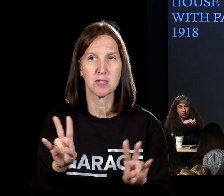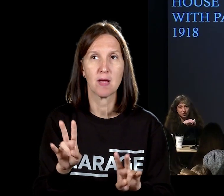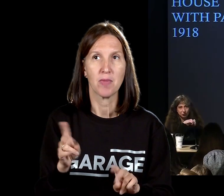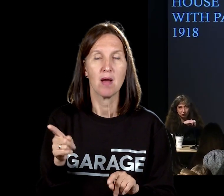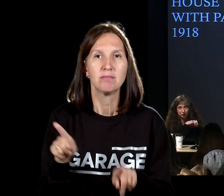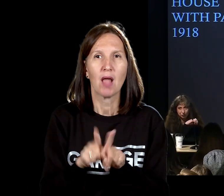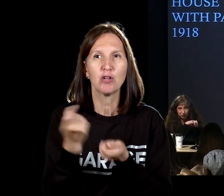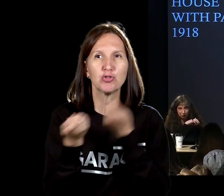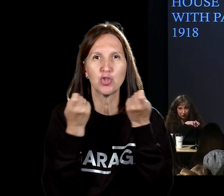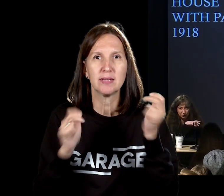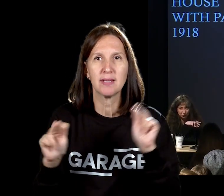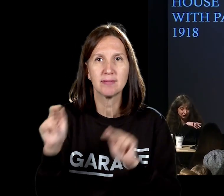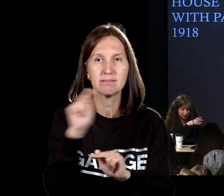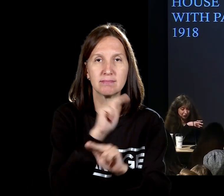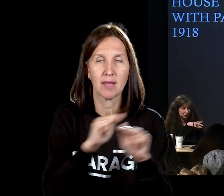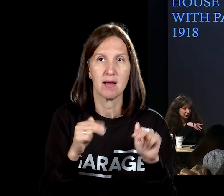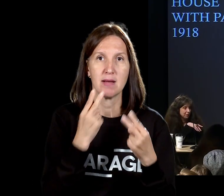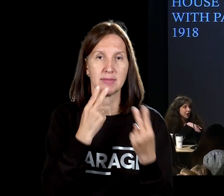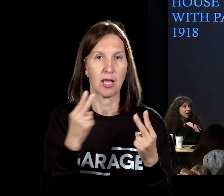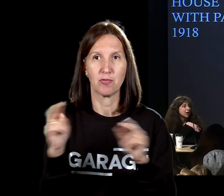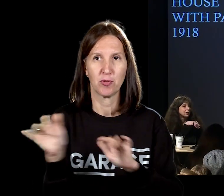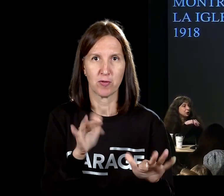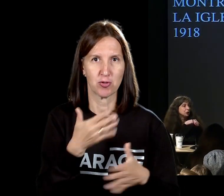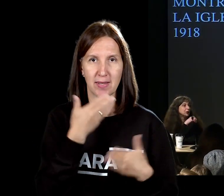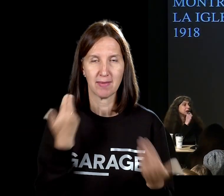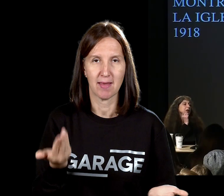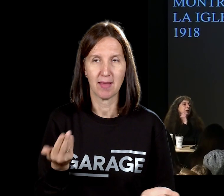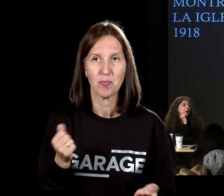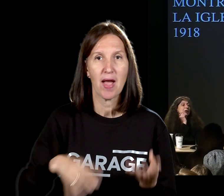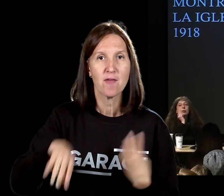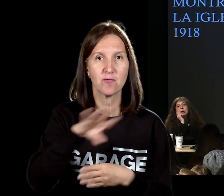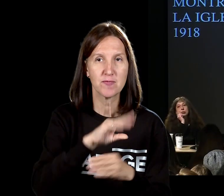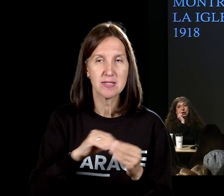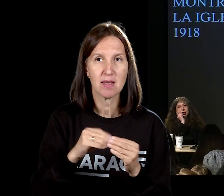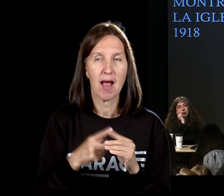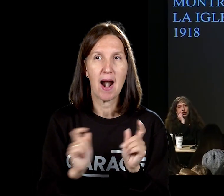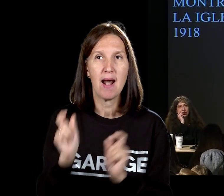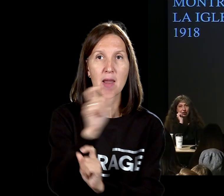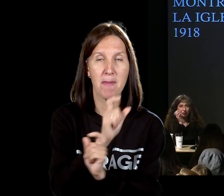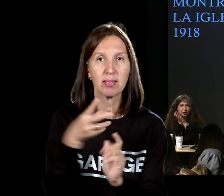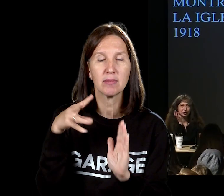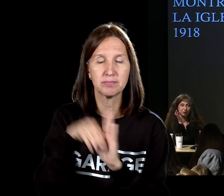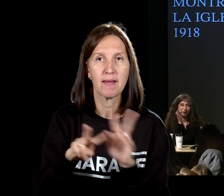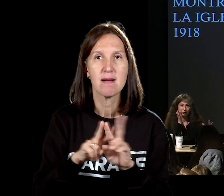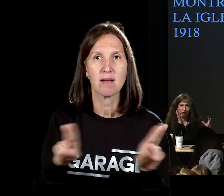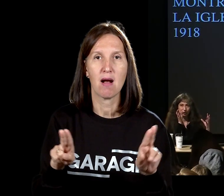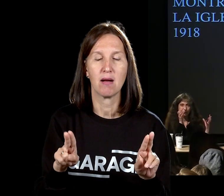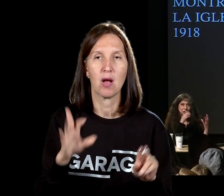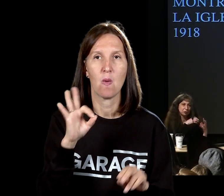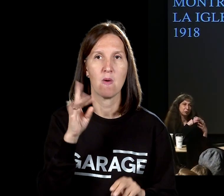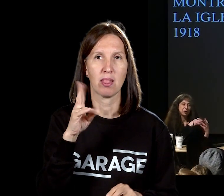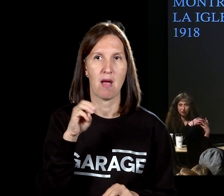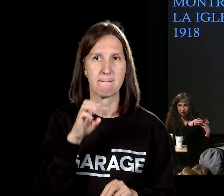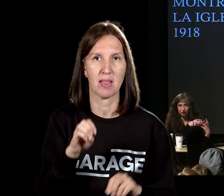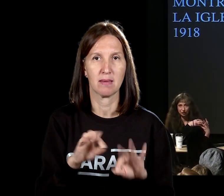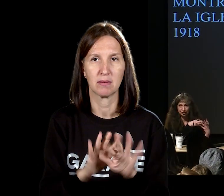тщательно прописаны, чтобы они могли прийти в движение, и что все они являются элементами орнамента, да, элемент орнамента, это как бы они